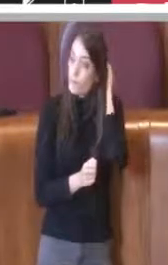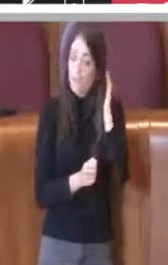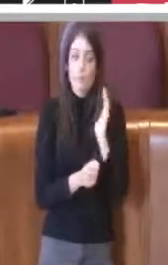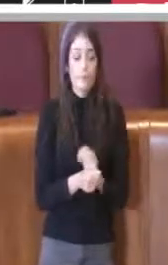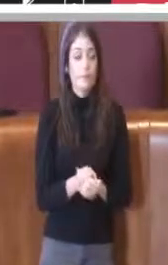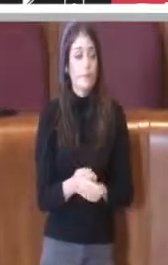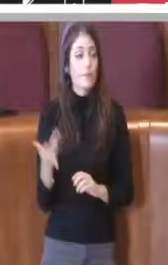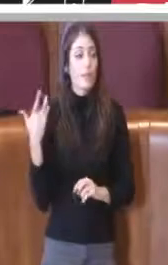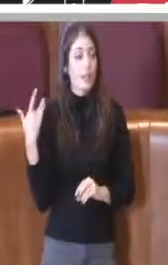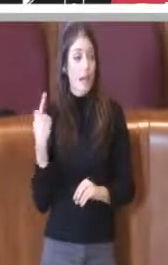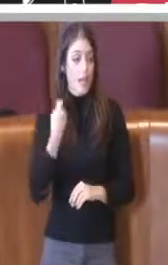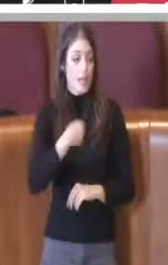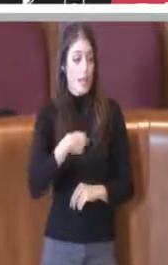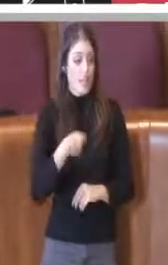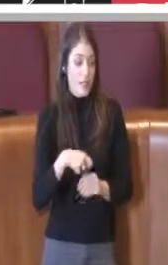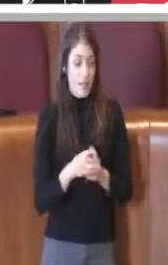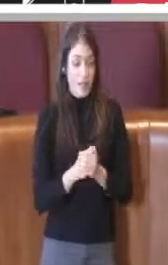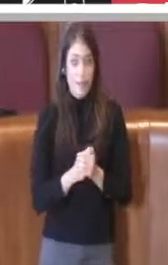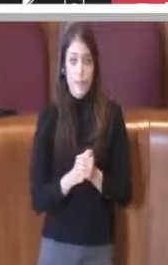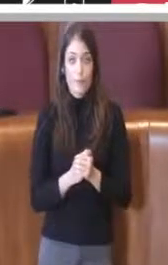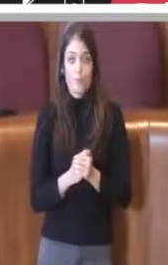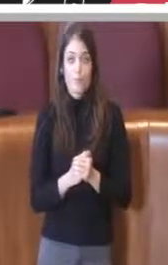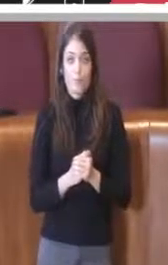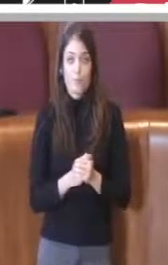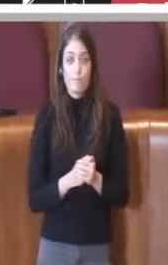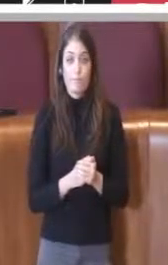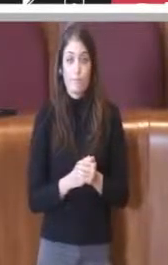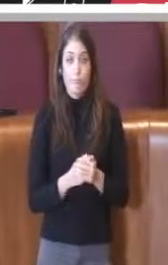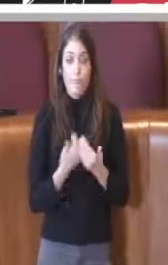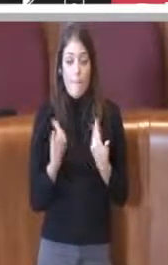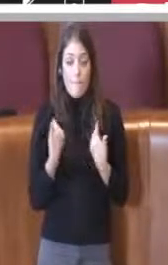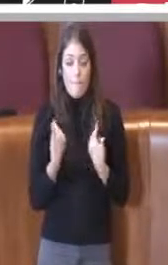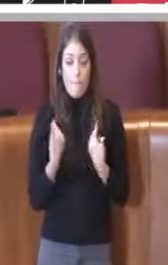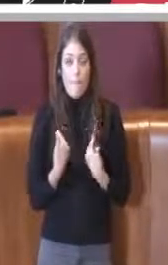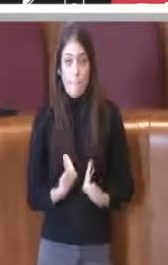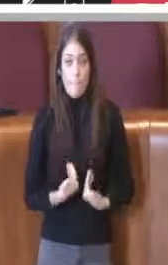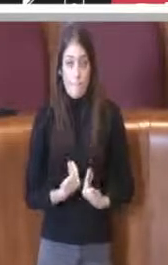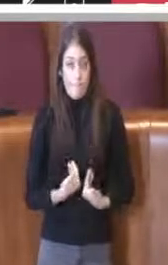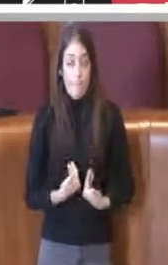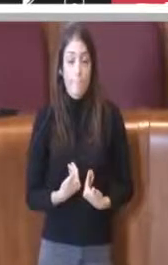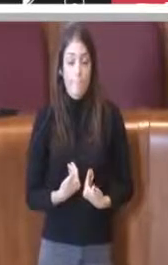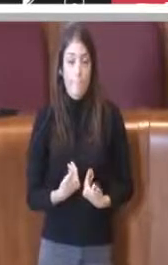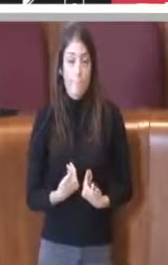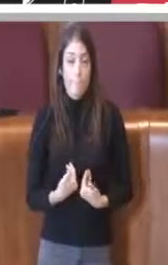grazie presidente sono molto